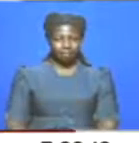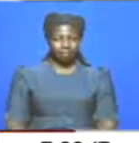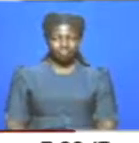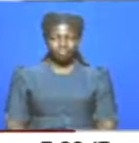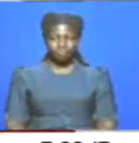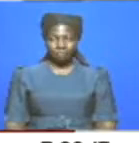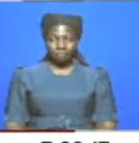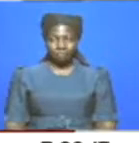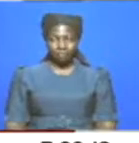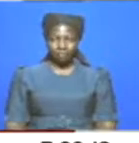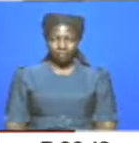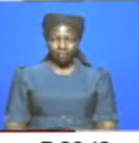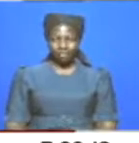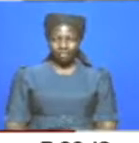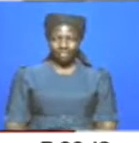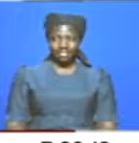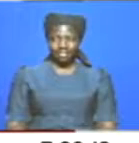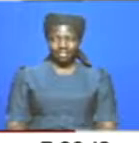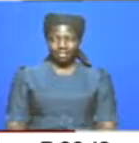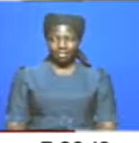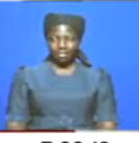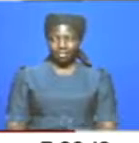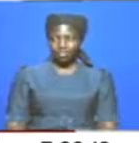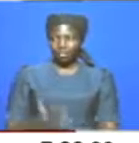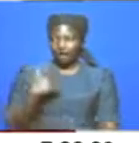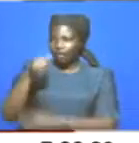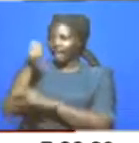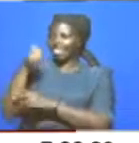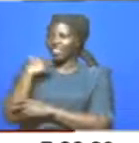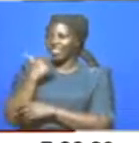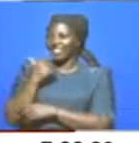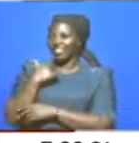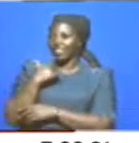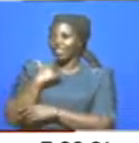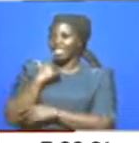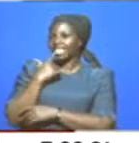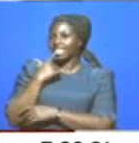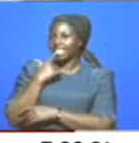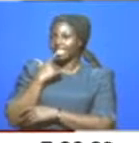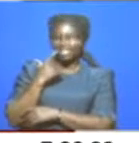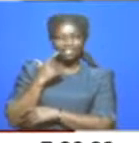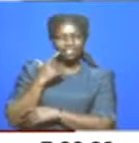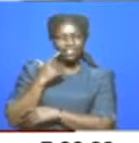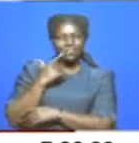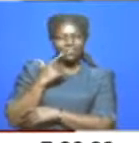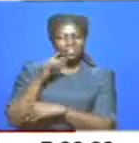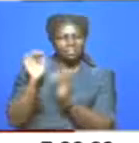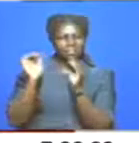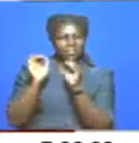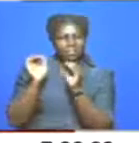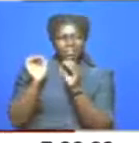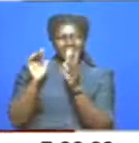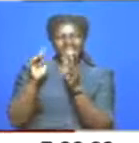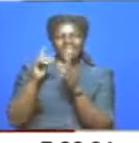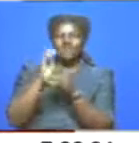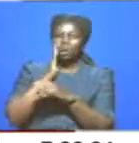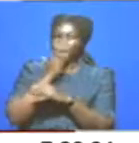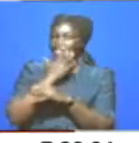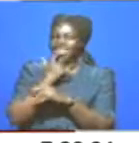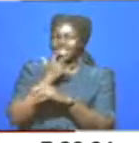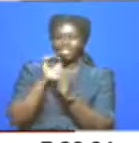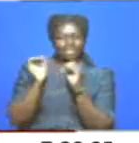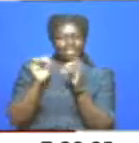white. Kama mimi na yangu. Sasa kuna wengine meno si meupe itakuwaaje? Ataashiria vipi? Labda meno ishara ya rangi